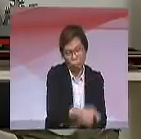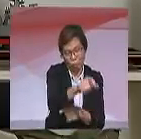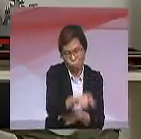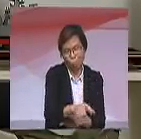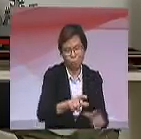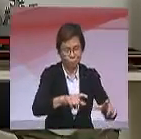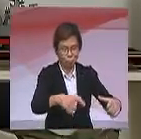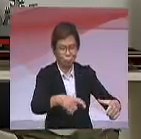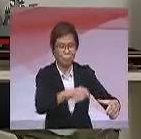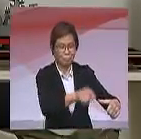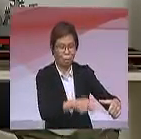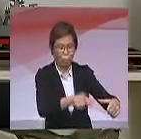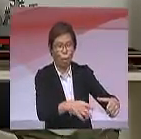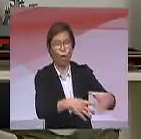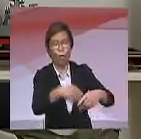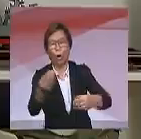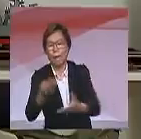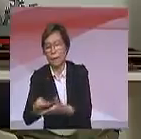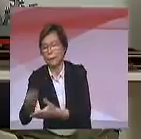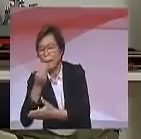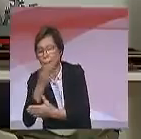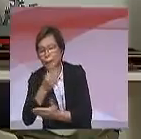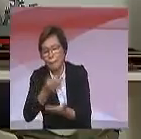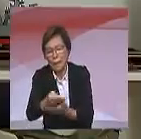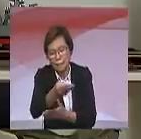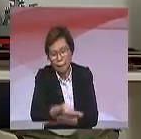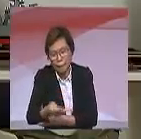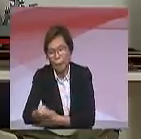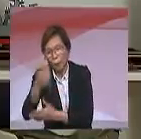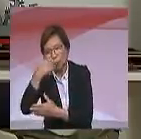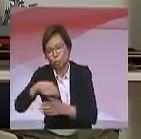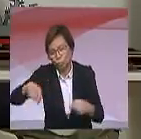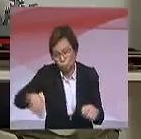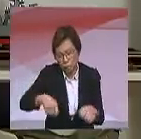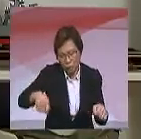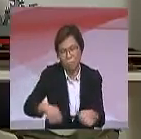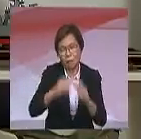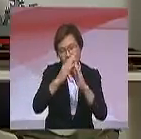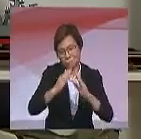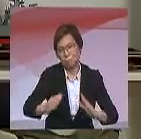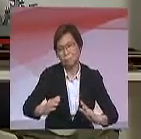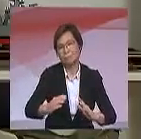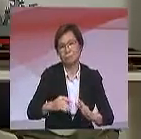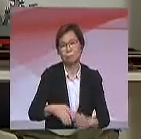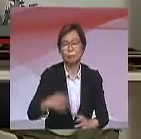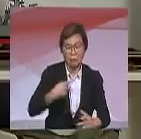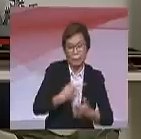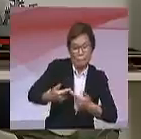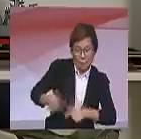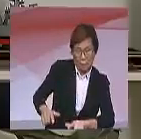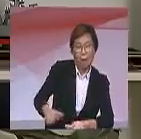membeli bahan makanan dan juga keperluan-keperluan untuk memasak makanan dan sebagainya. Jadi kita benarkan,